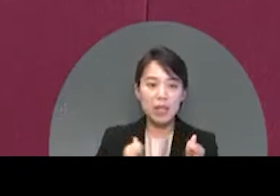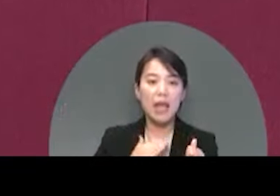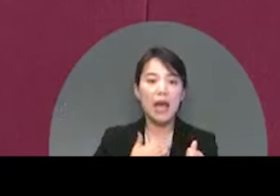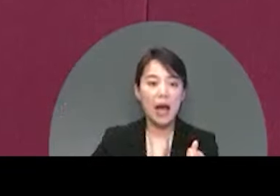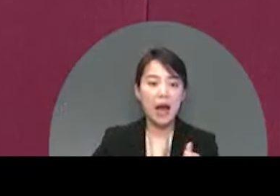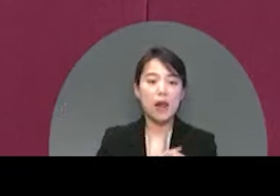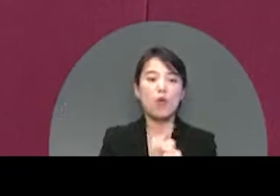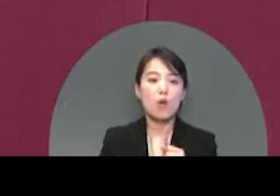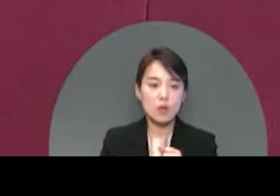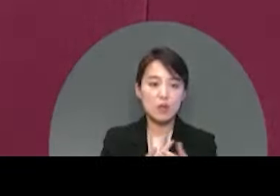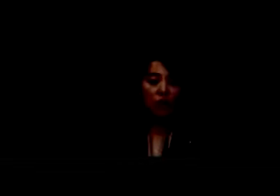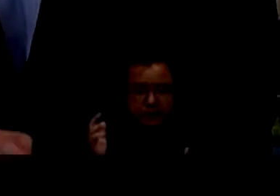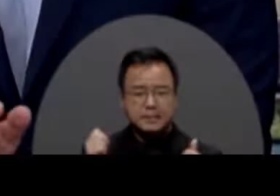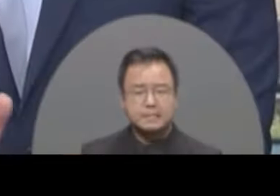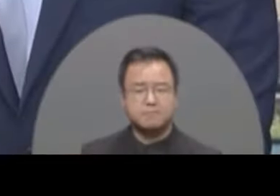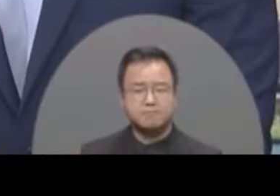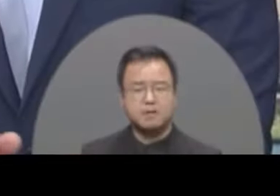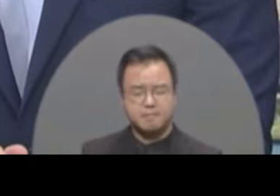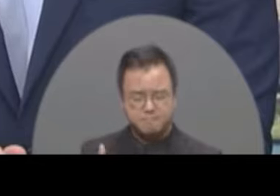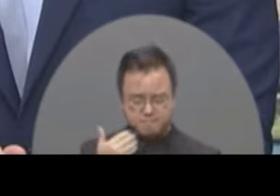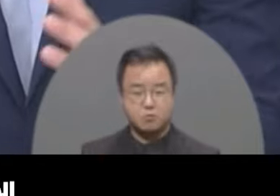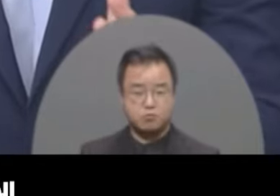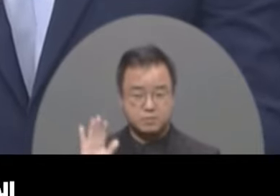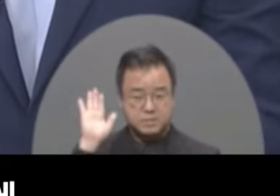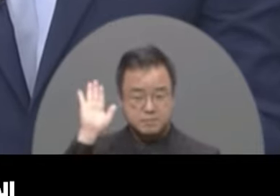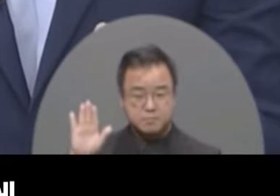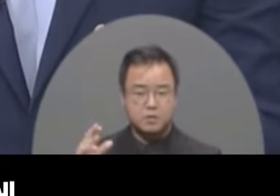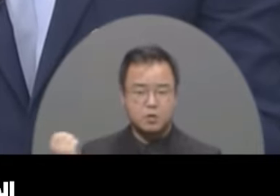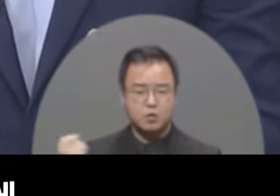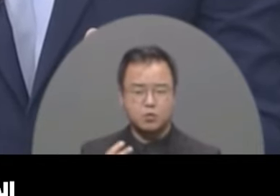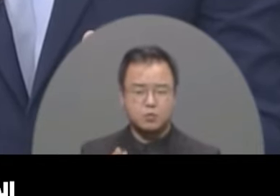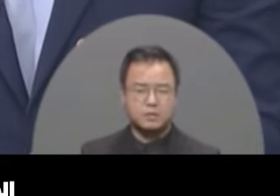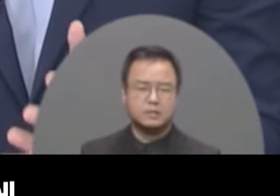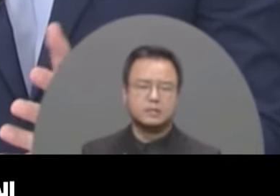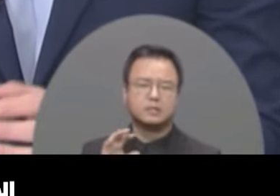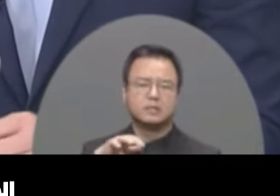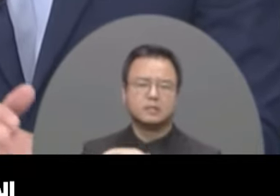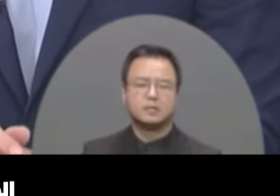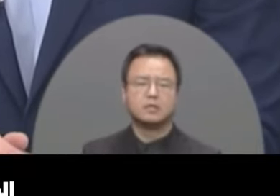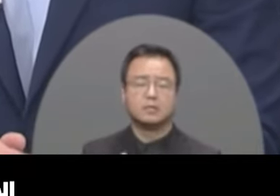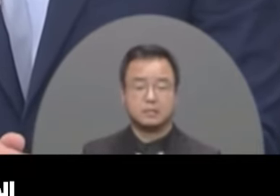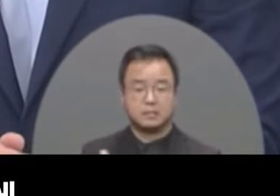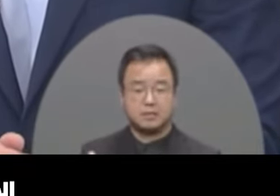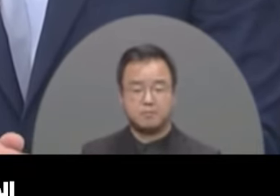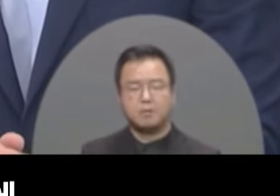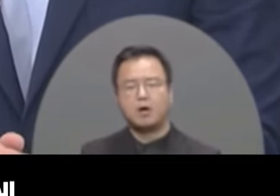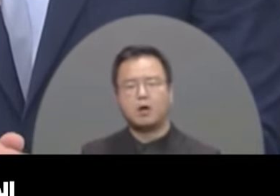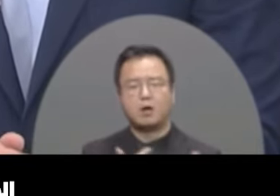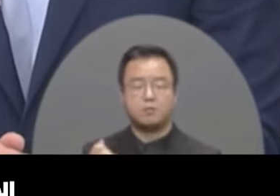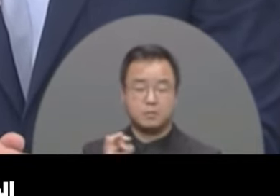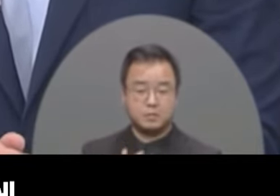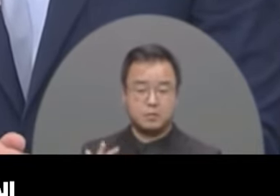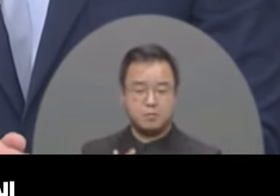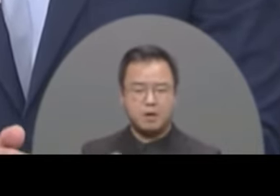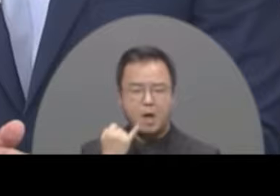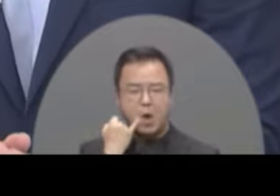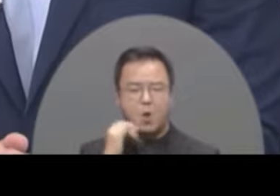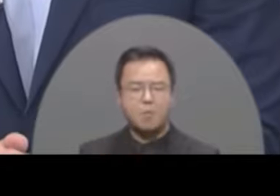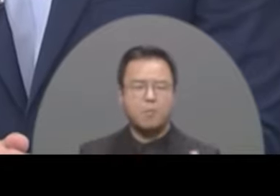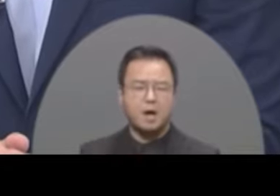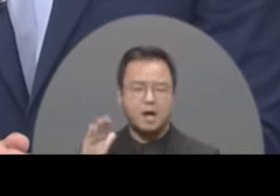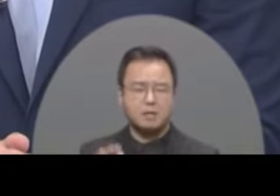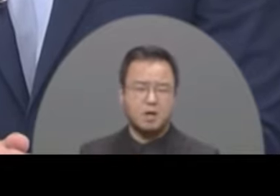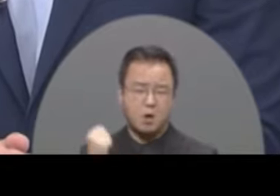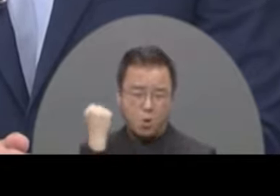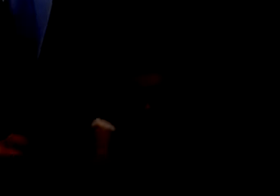위해서 정론 집필해야 됩니다. 국민의 미래와 네. 전 세계인들의 공유재산인 바다를 오염시킨 문제이기 때문에 결코